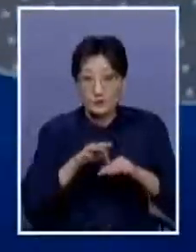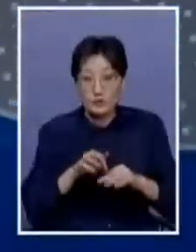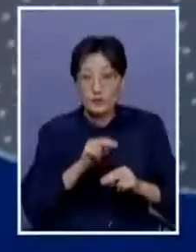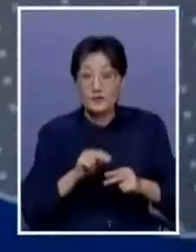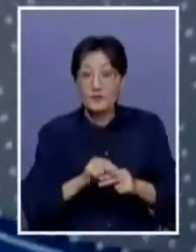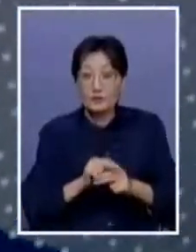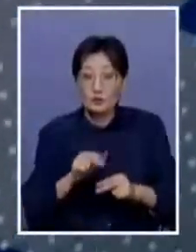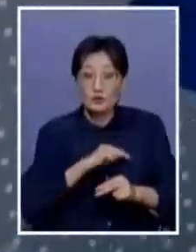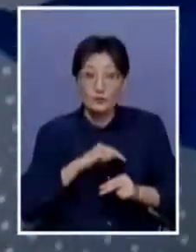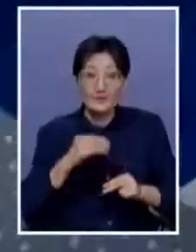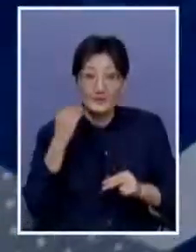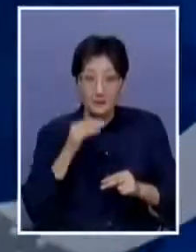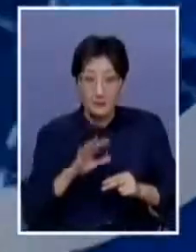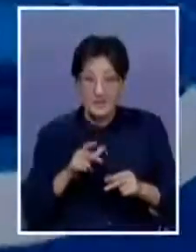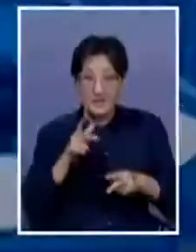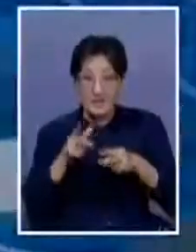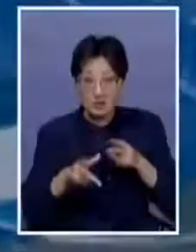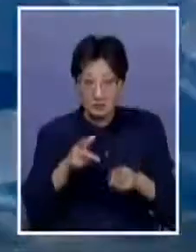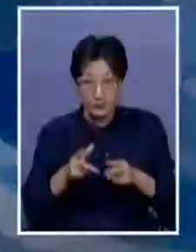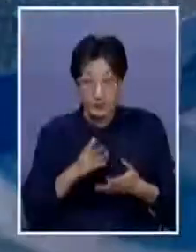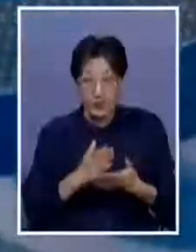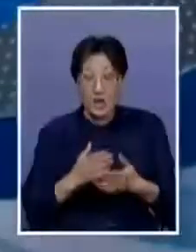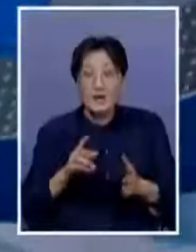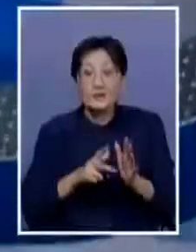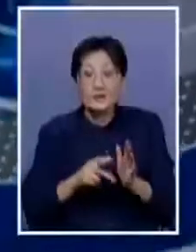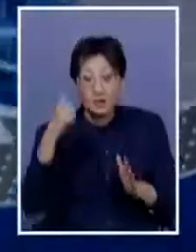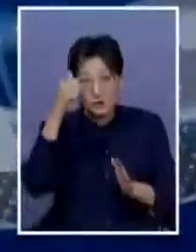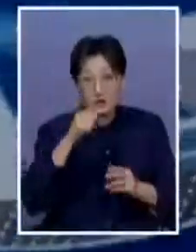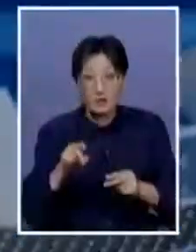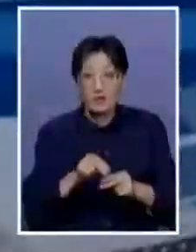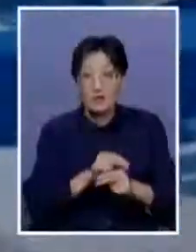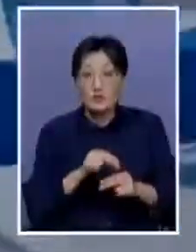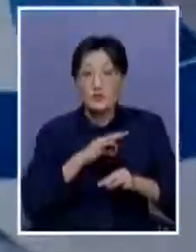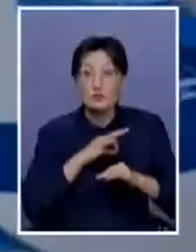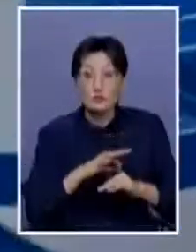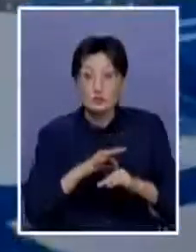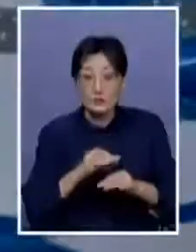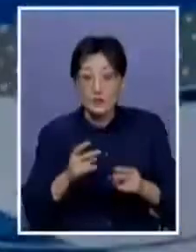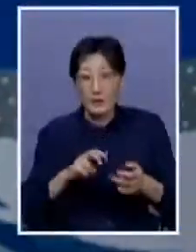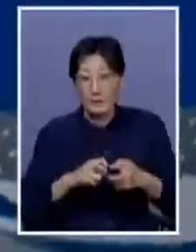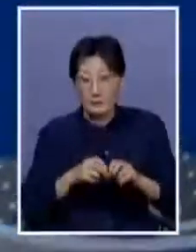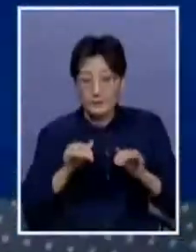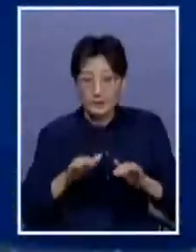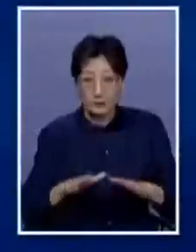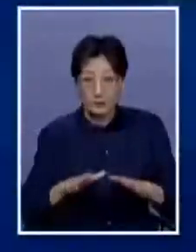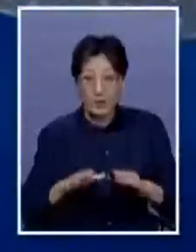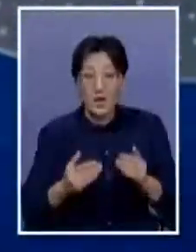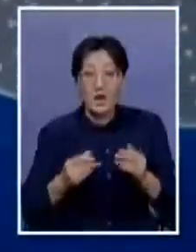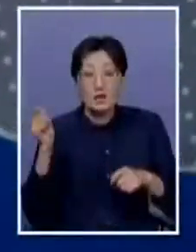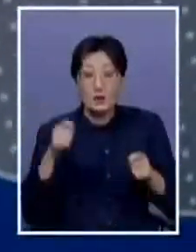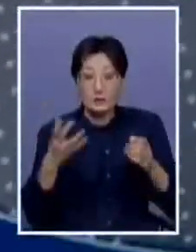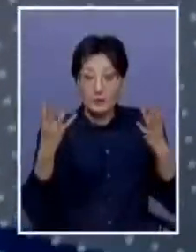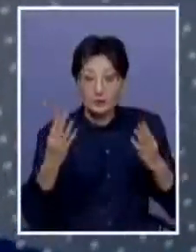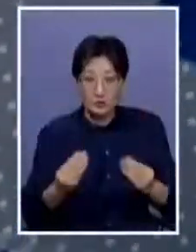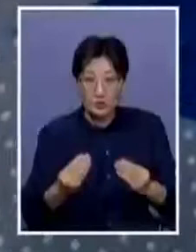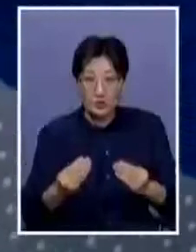жұмыстарының сапасыз екенін айтып шағымдануда. Айтуларынша 8 жыл бойы жөндеу жүргізілгенімен түйткіл шешілер емес. Әсіресе жаңбырлы күндері